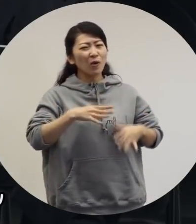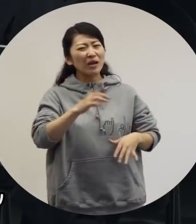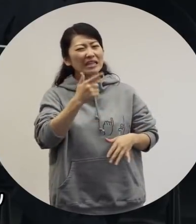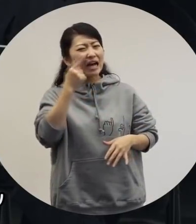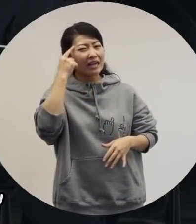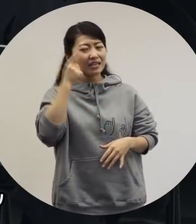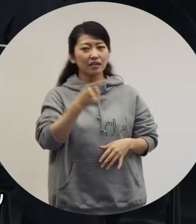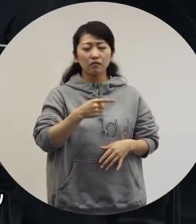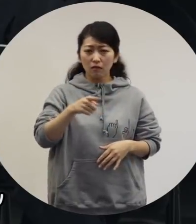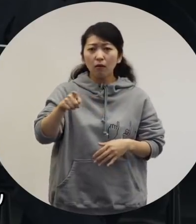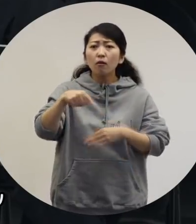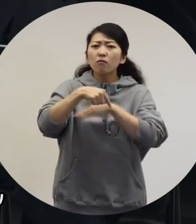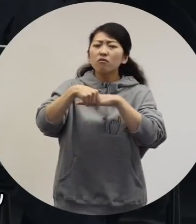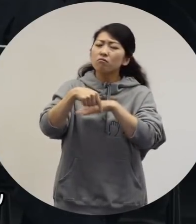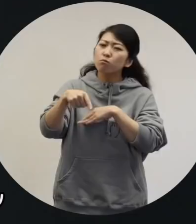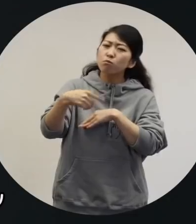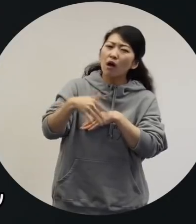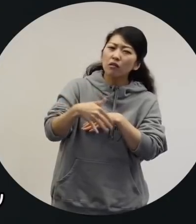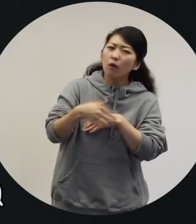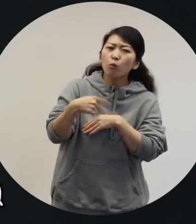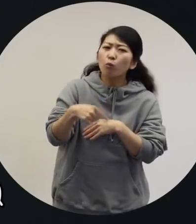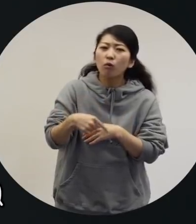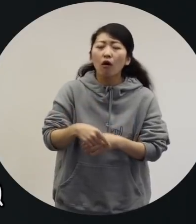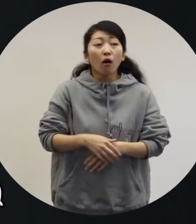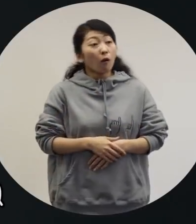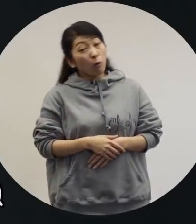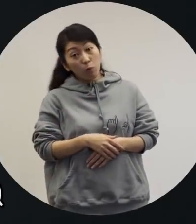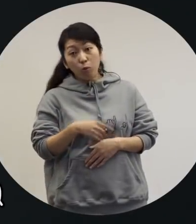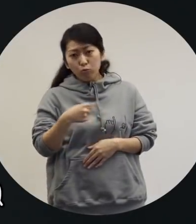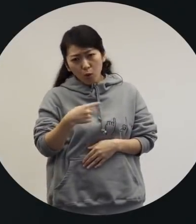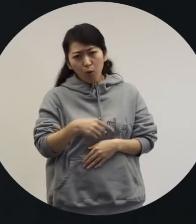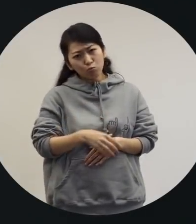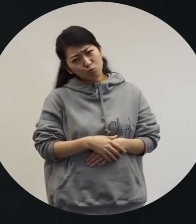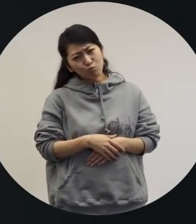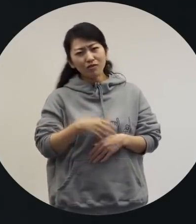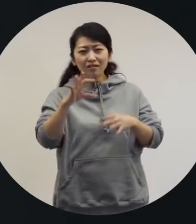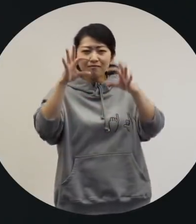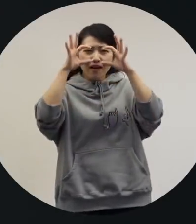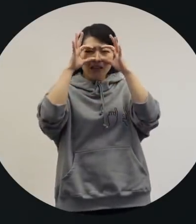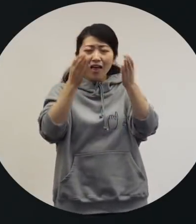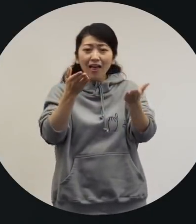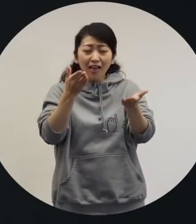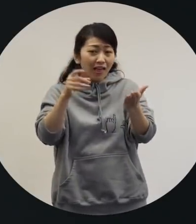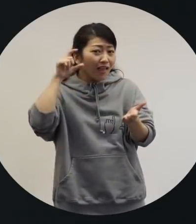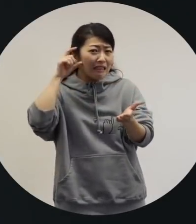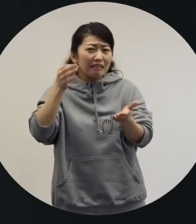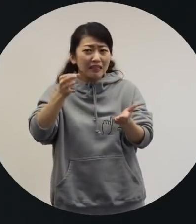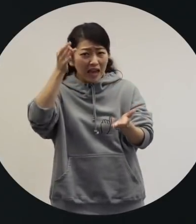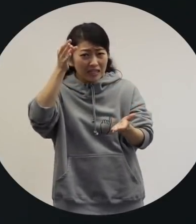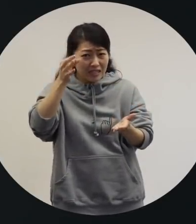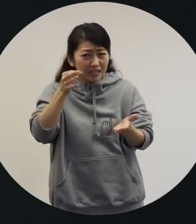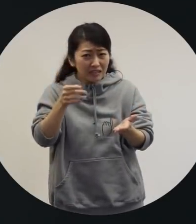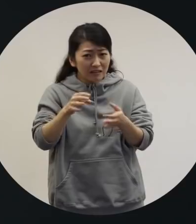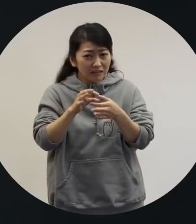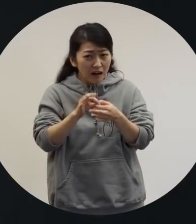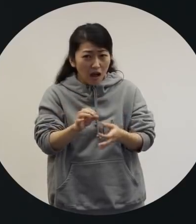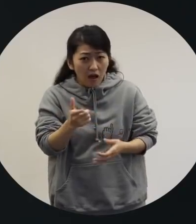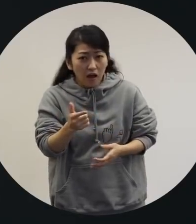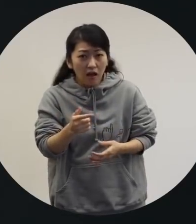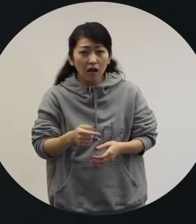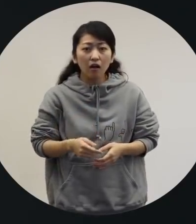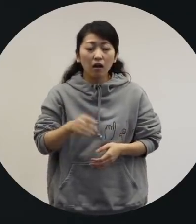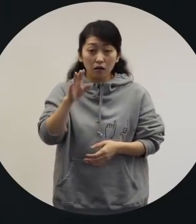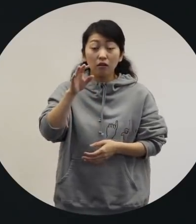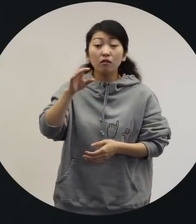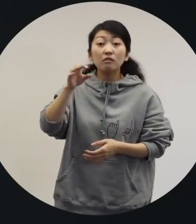ていう。 その辺なんでデザインされないんですかね、本田さん。 なんですかね、まあ、普通に、まあ、メガネと比べて単価高いじゃないですか。